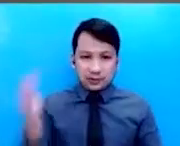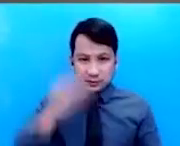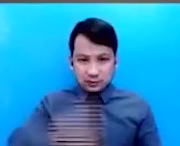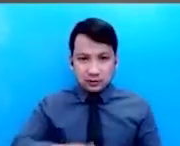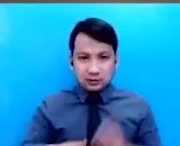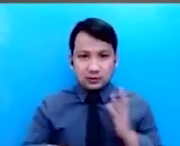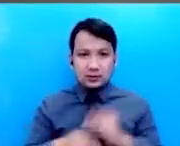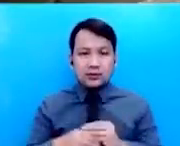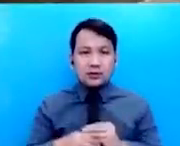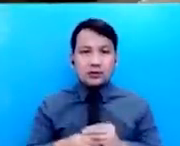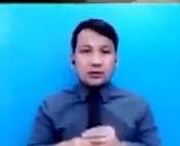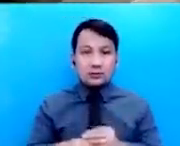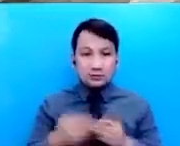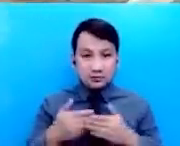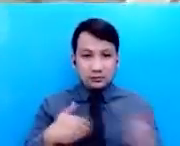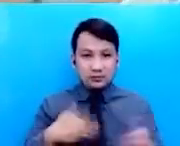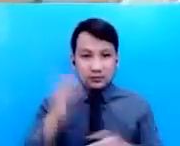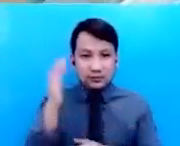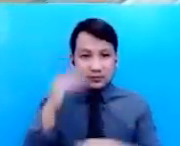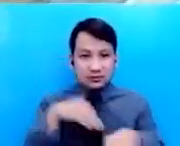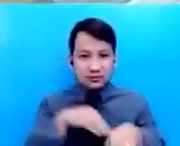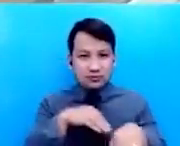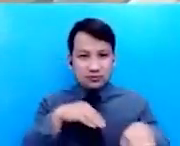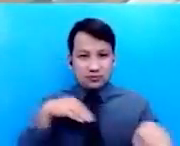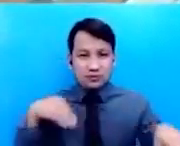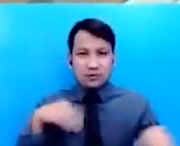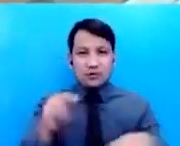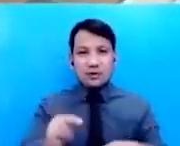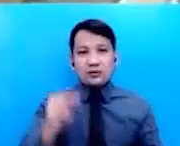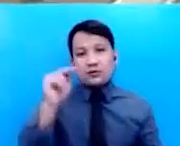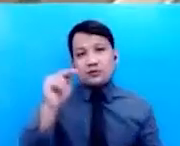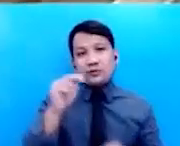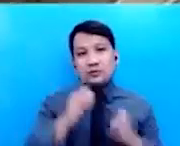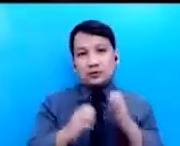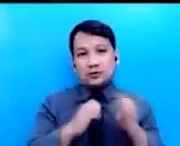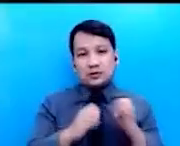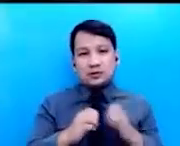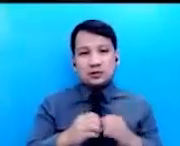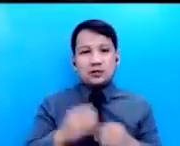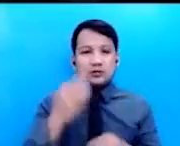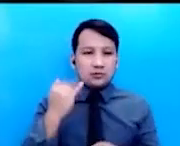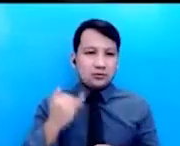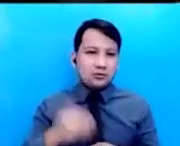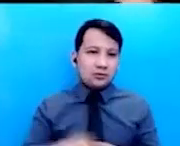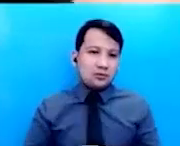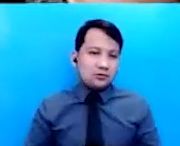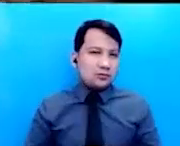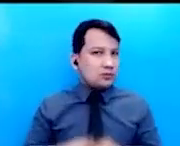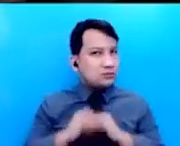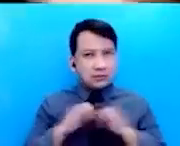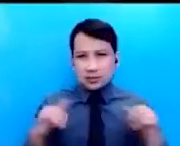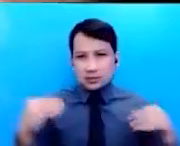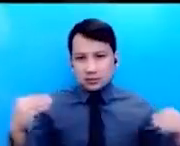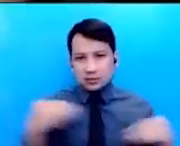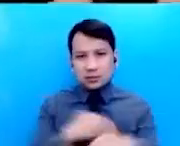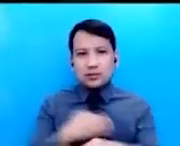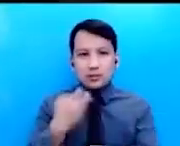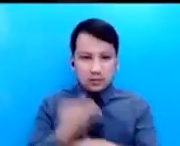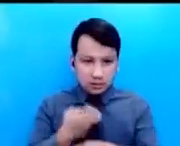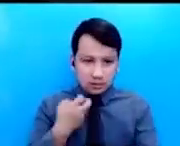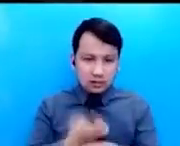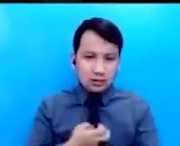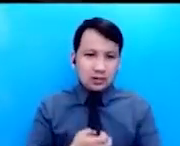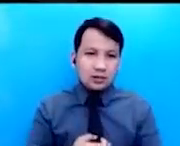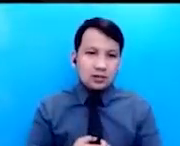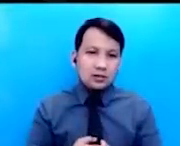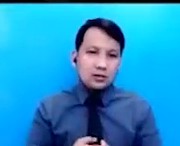hanggang bago magtanghali ang matinding traffic sa northbound lane ng EDSA. Both bounds, parehong hirap kami kanina eh, dahil inaayos